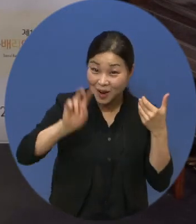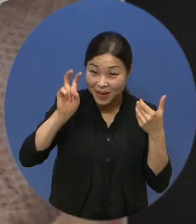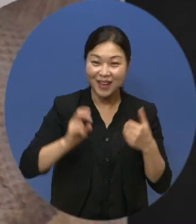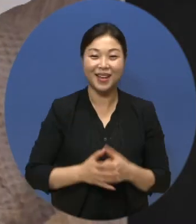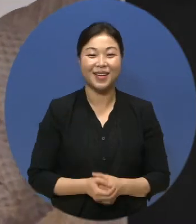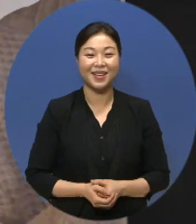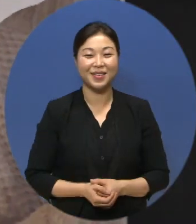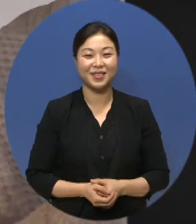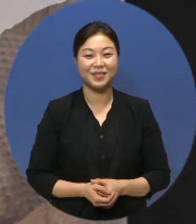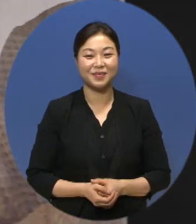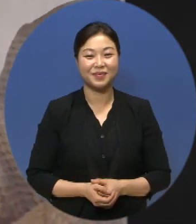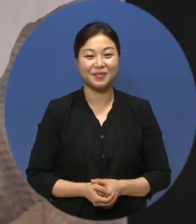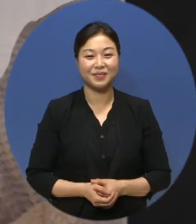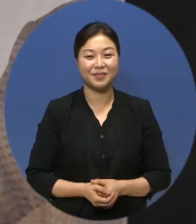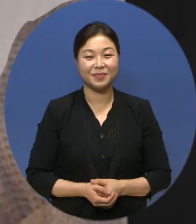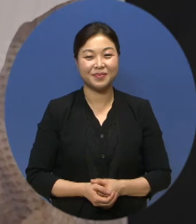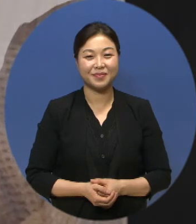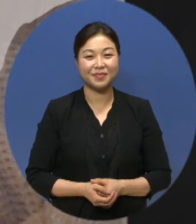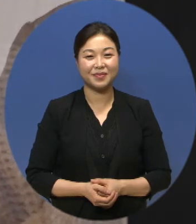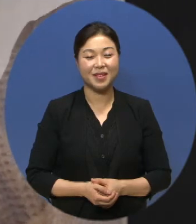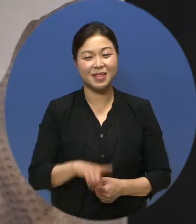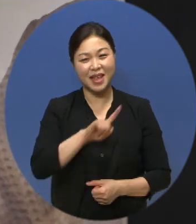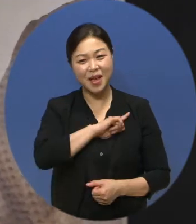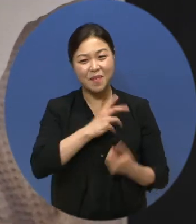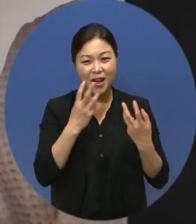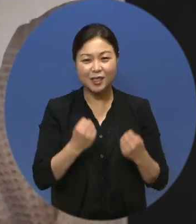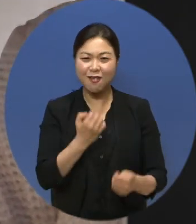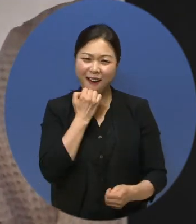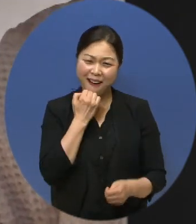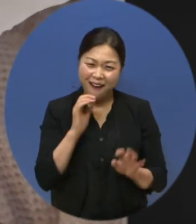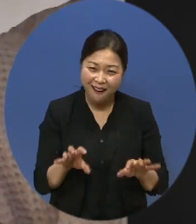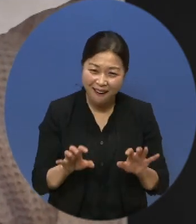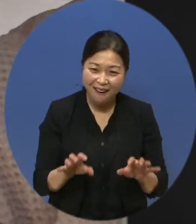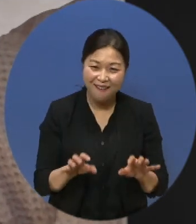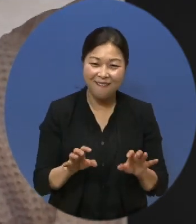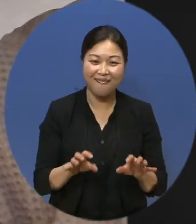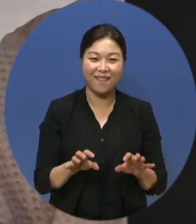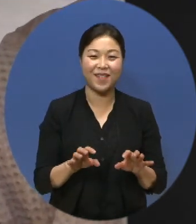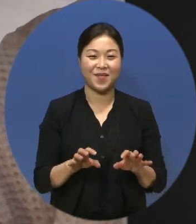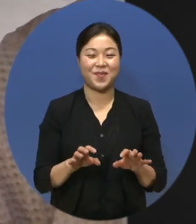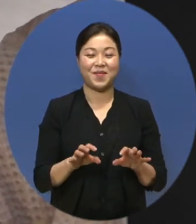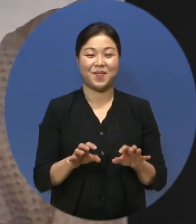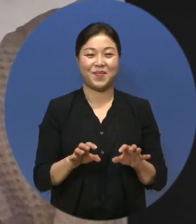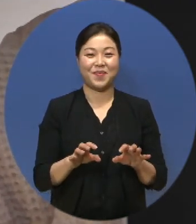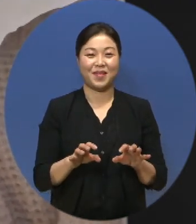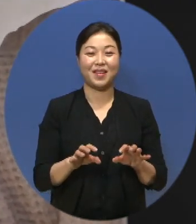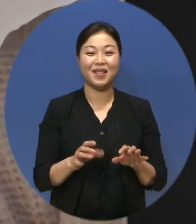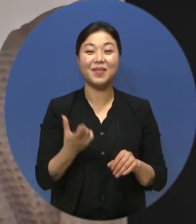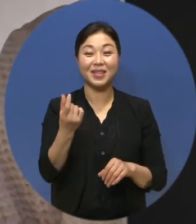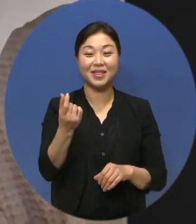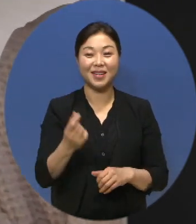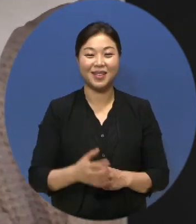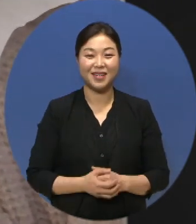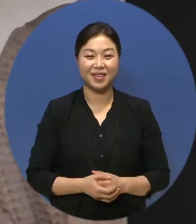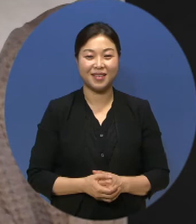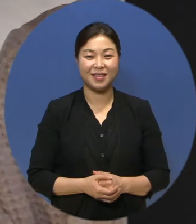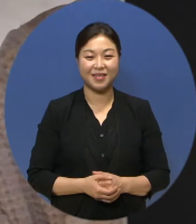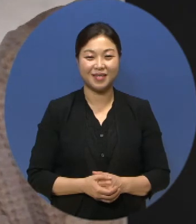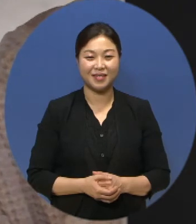그거는 네 사실 거기서 제일 많이 웃으셔서 그 장면이시죠. 네, 사실 압권이.